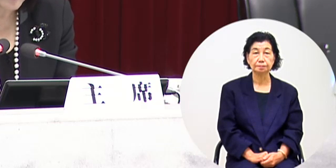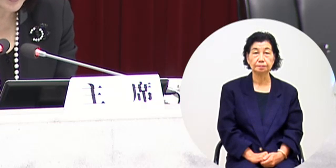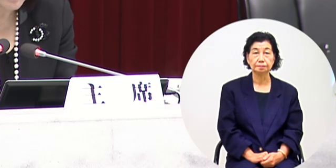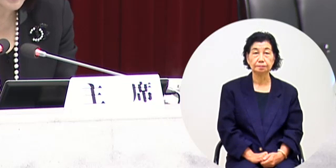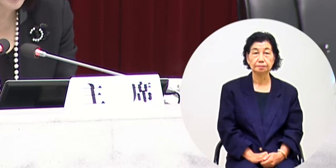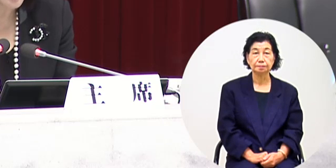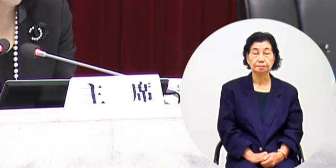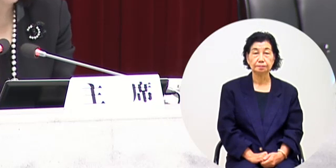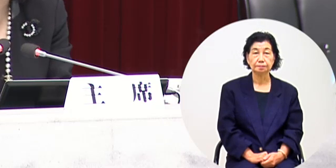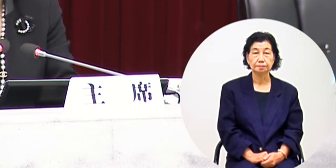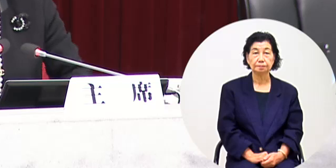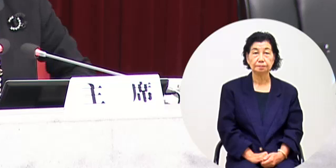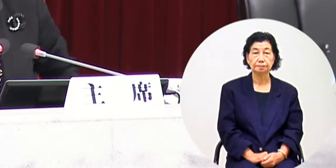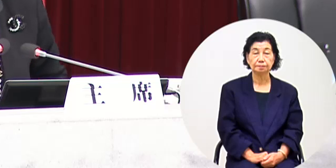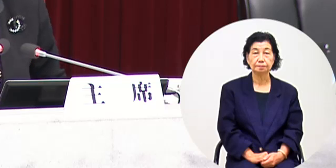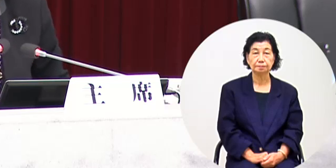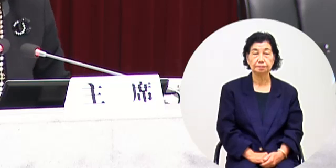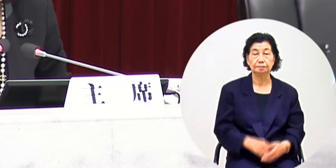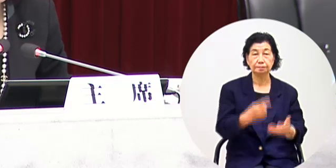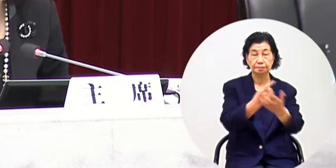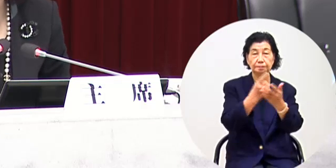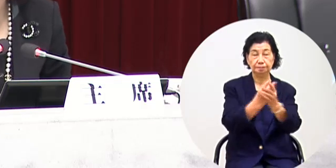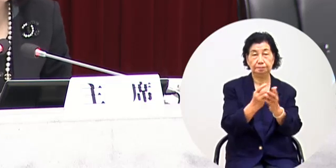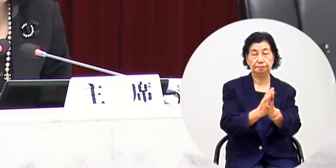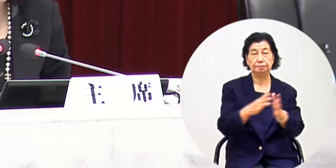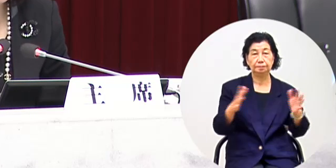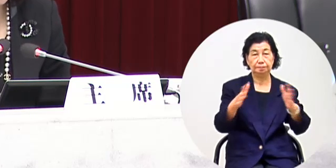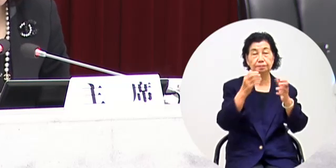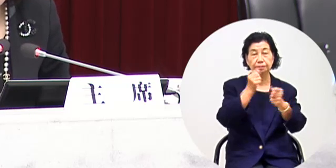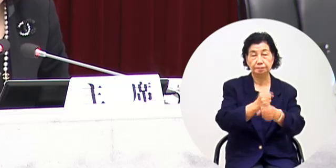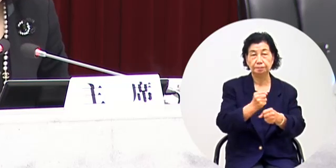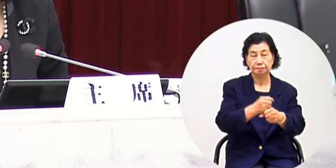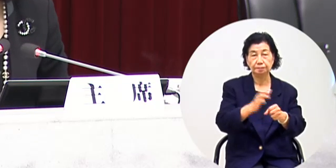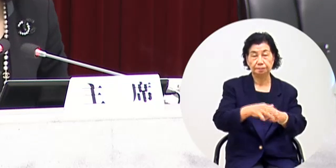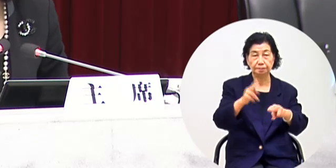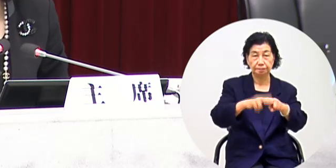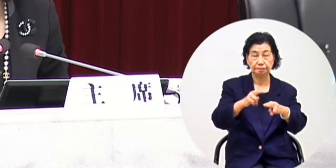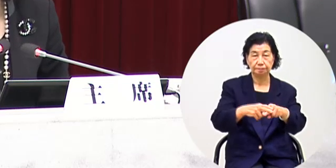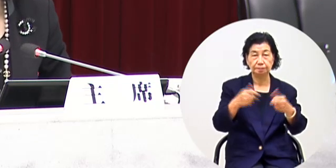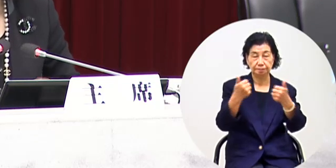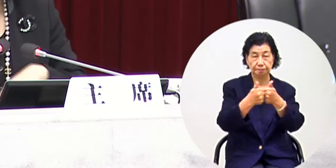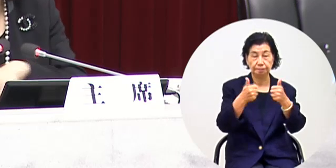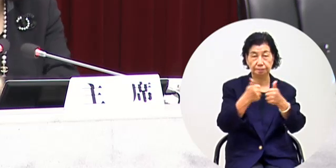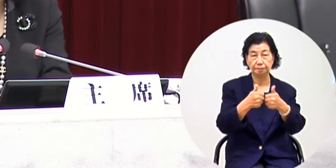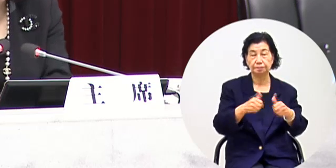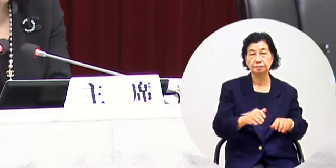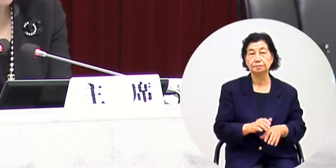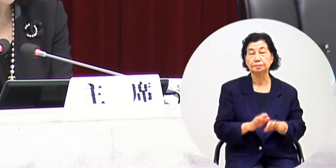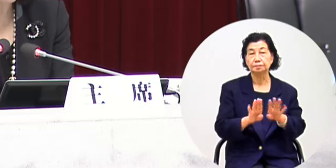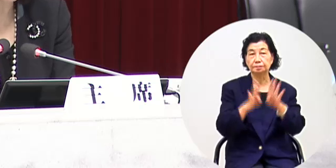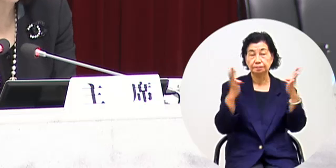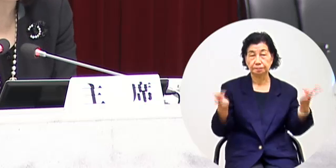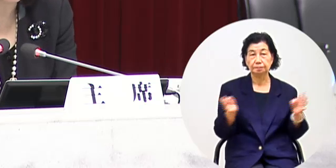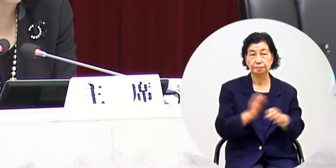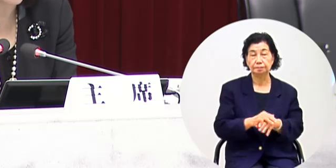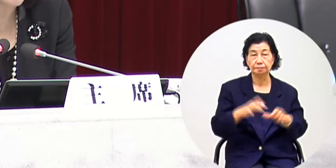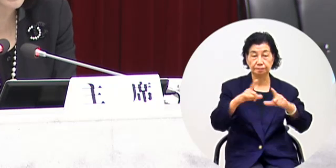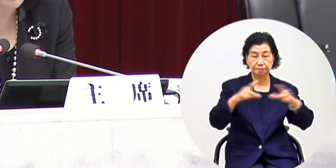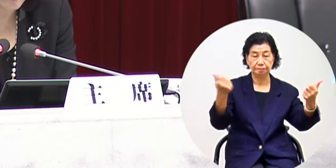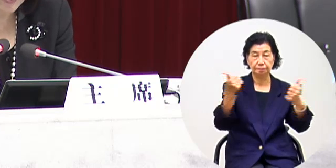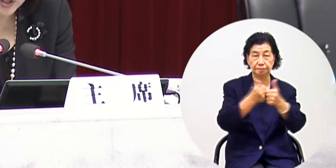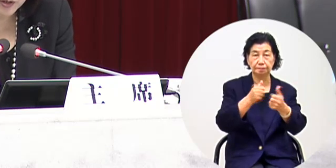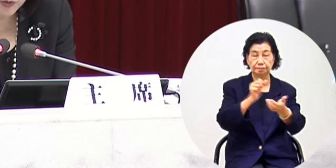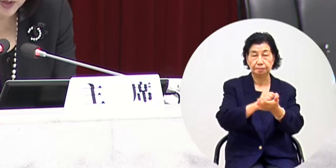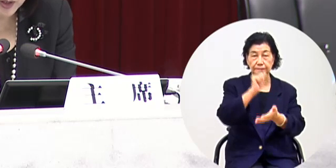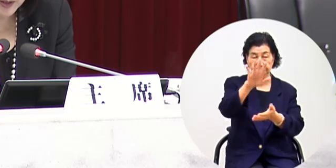各位同仁，请就座。开会，向大会报告。今天上午市